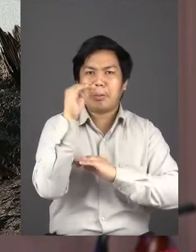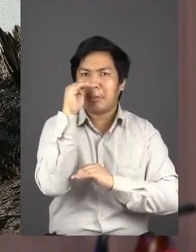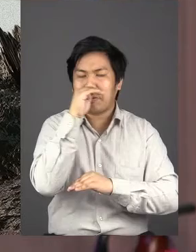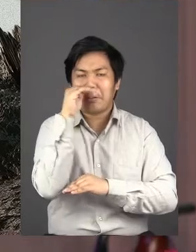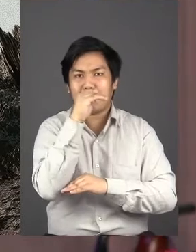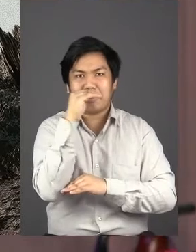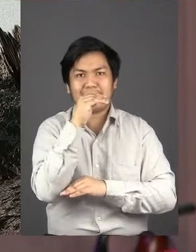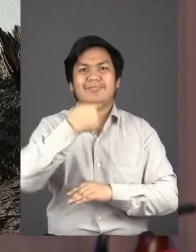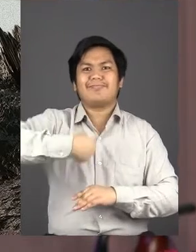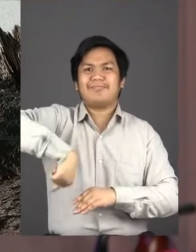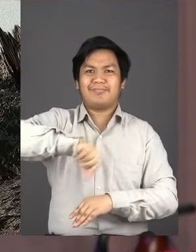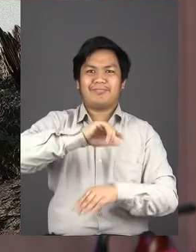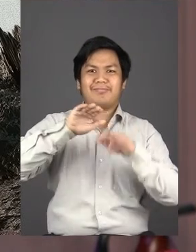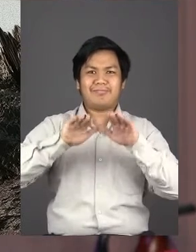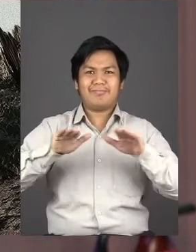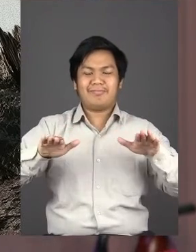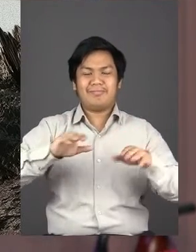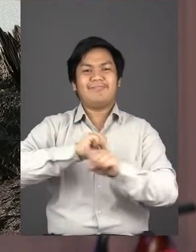light.